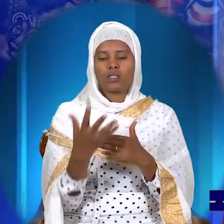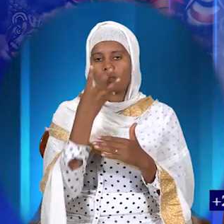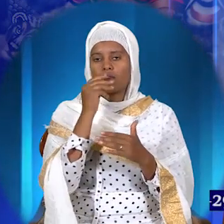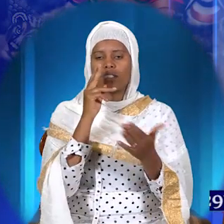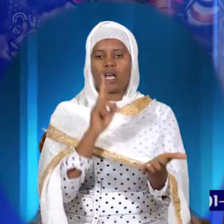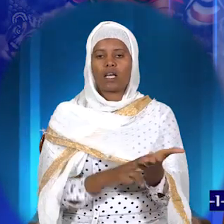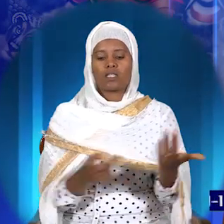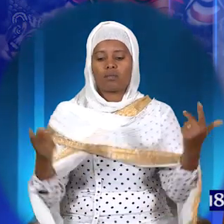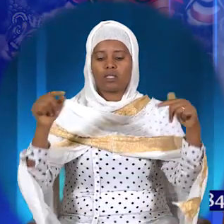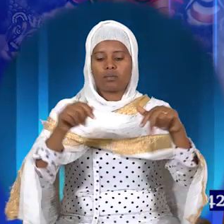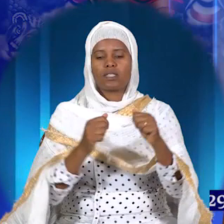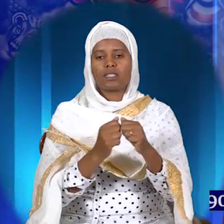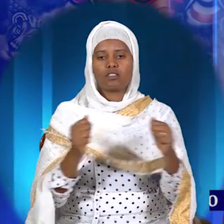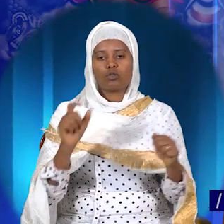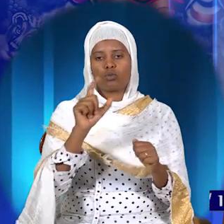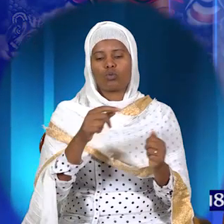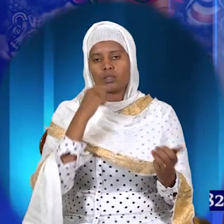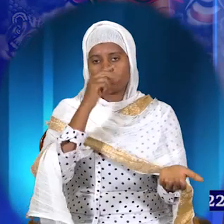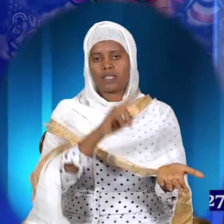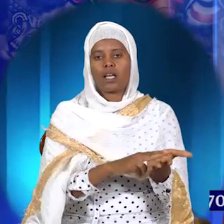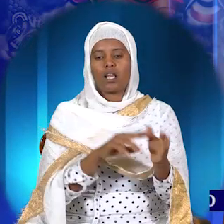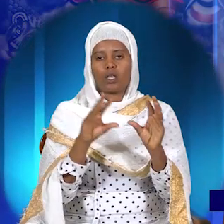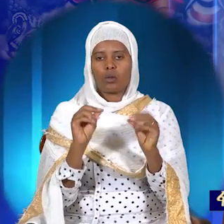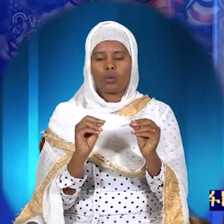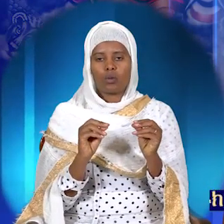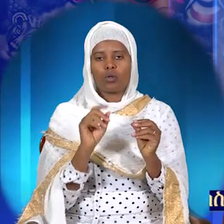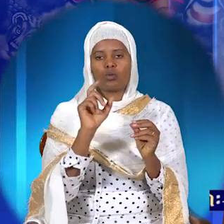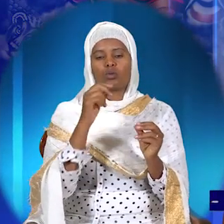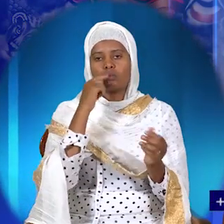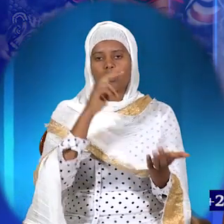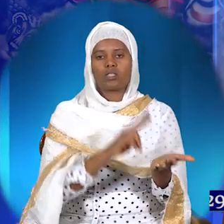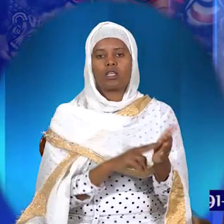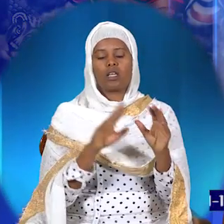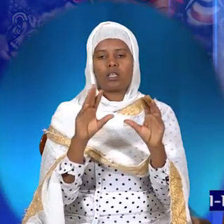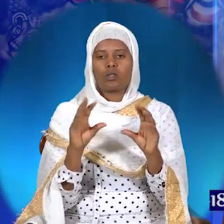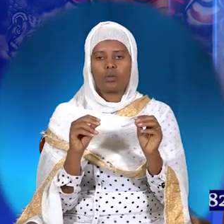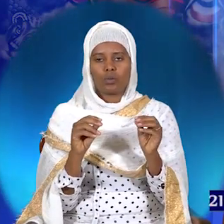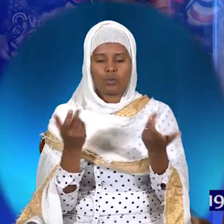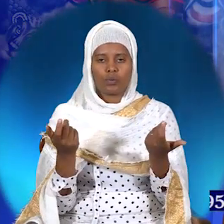ማለት እዩ መንፈስ ሓቂ ምስ መፀ ግና ንሱ ክምስክረለይ እዩ